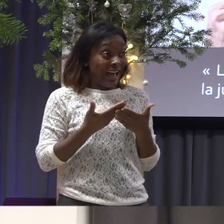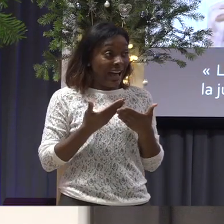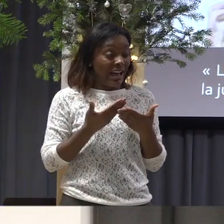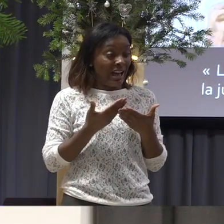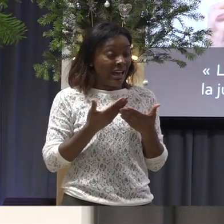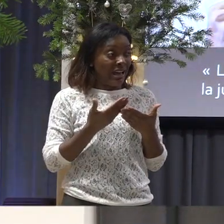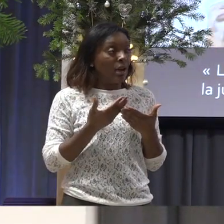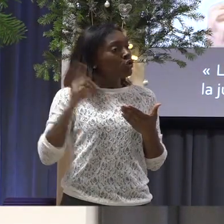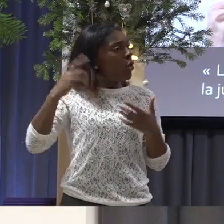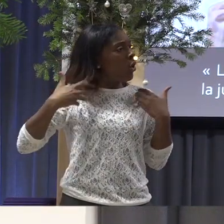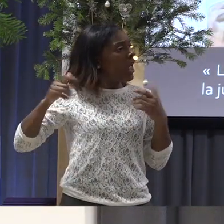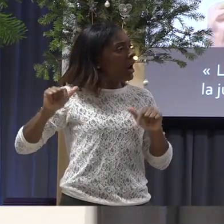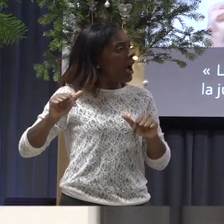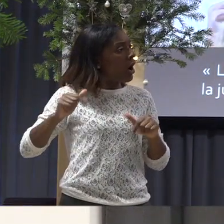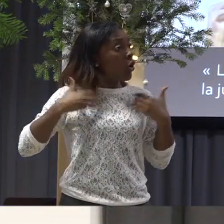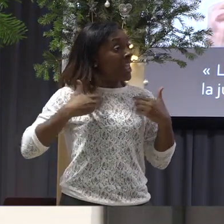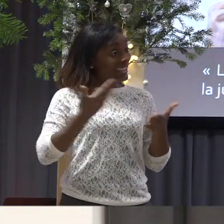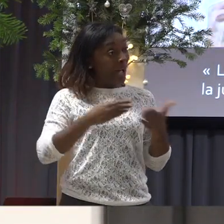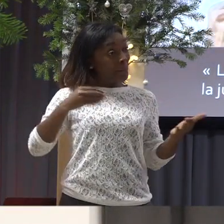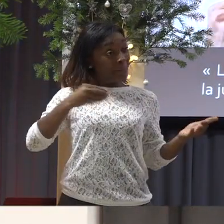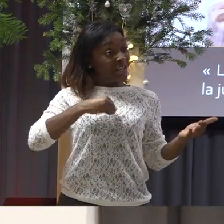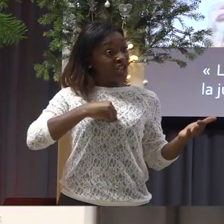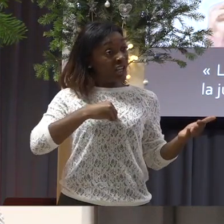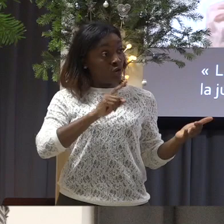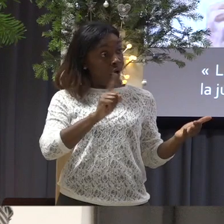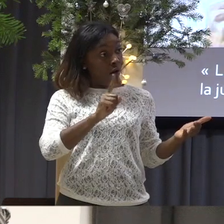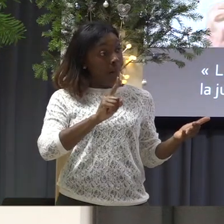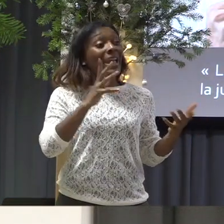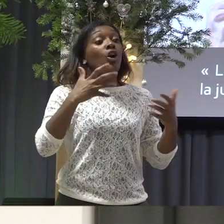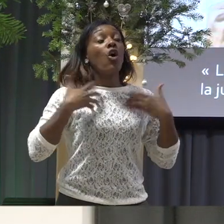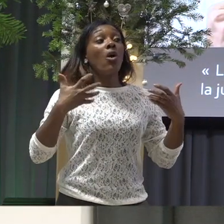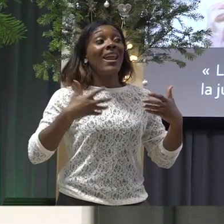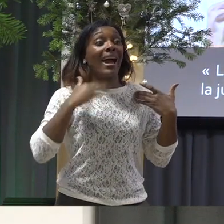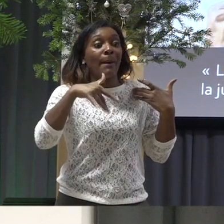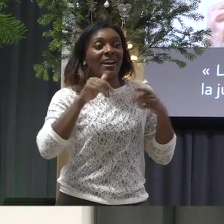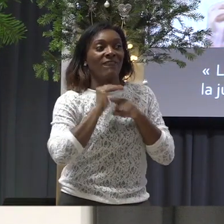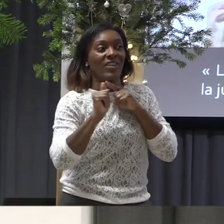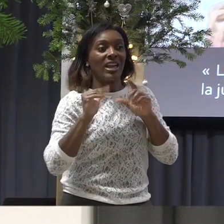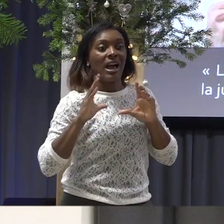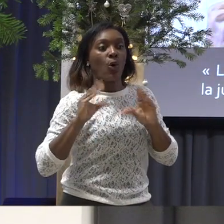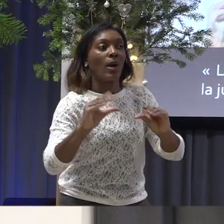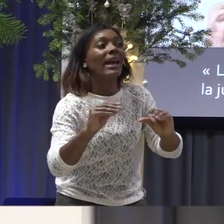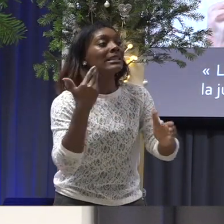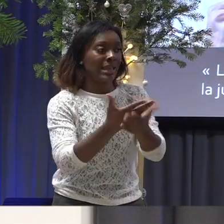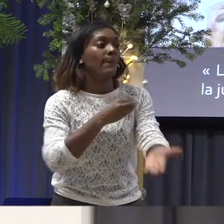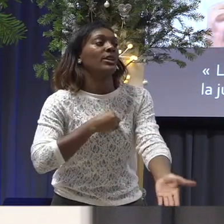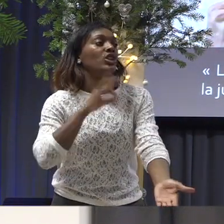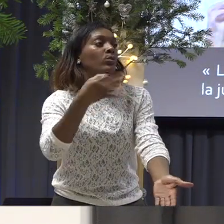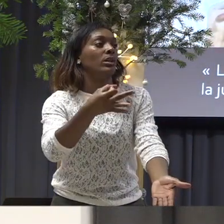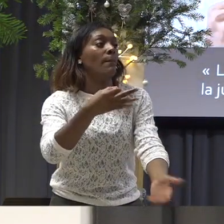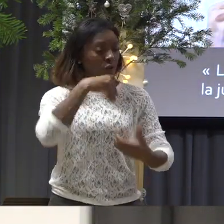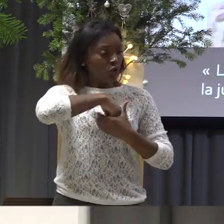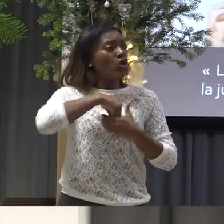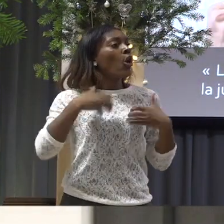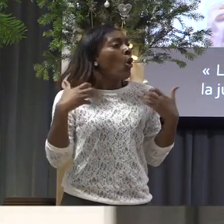pas un péché. Dieu se fâche. Hein? Ce que l'on fait sous la colère, c'est ça qui devient un péché. Vous m'entendez bien? Paul